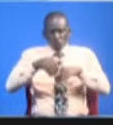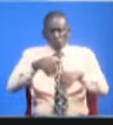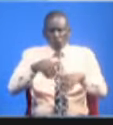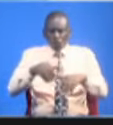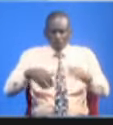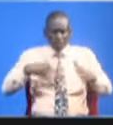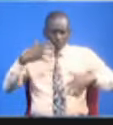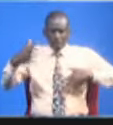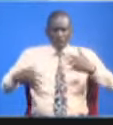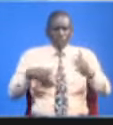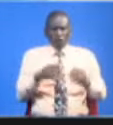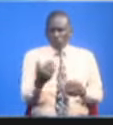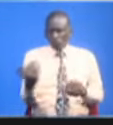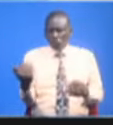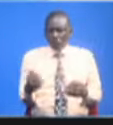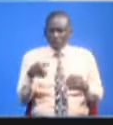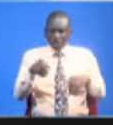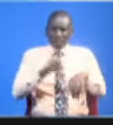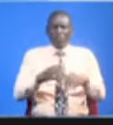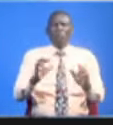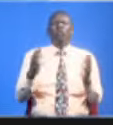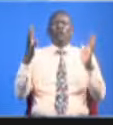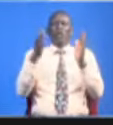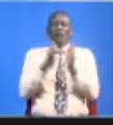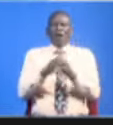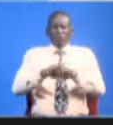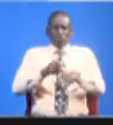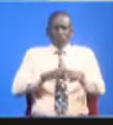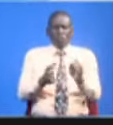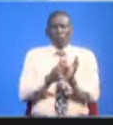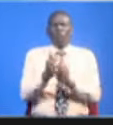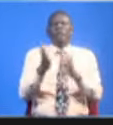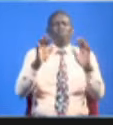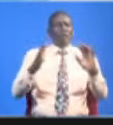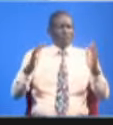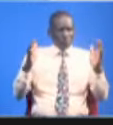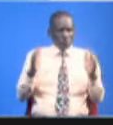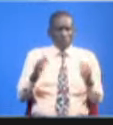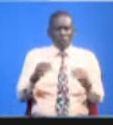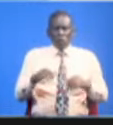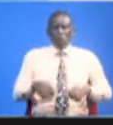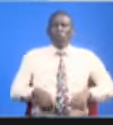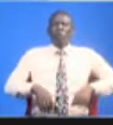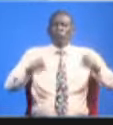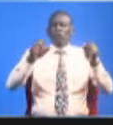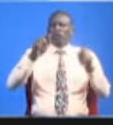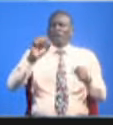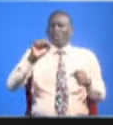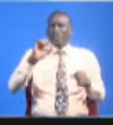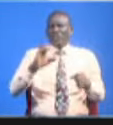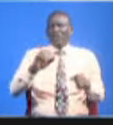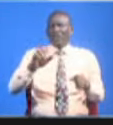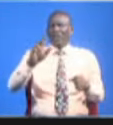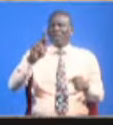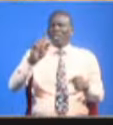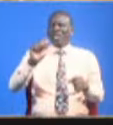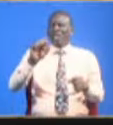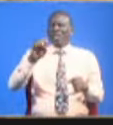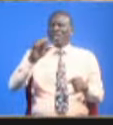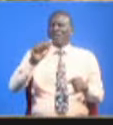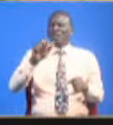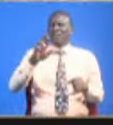msimu huu wa likizo ndefu na hata sherehe za Krismasi. Kulingana na mkurugenzi wa tume hiyo Kasarani, Lydia Njagi,